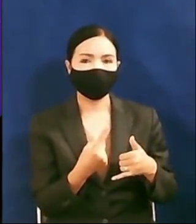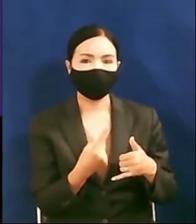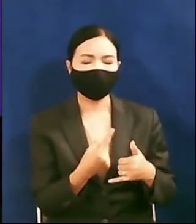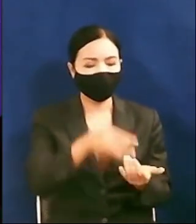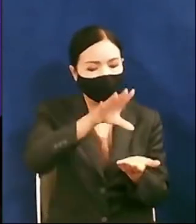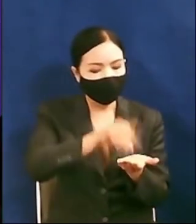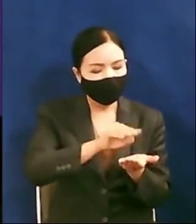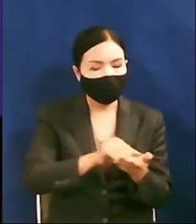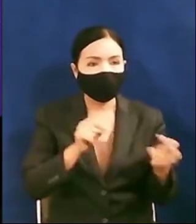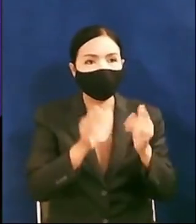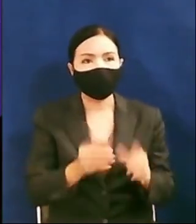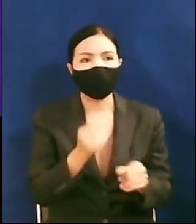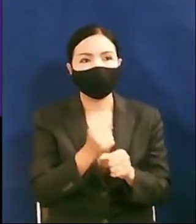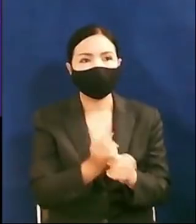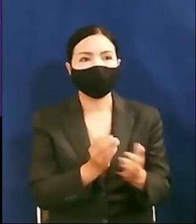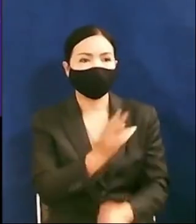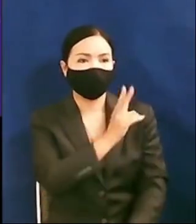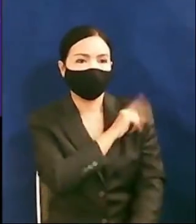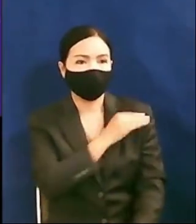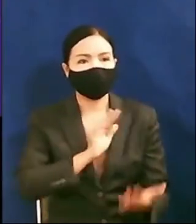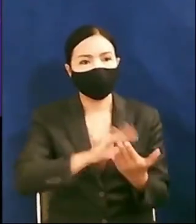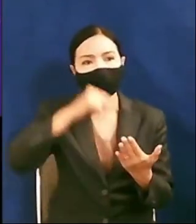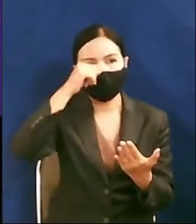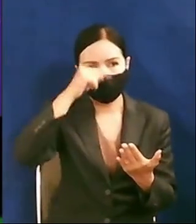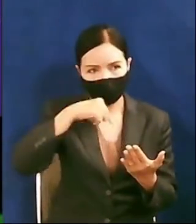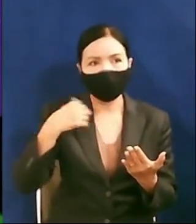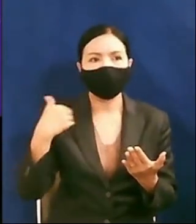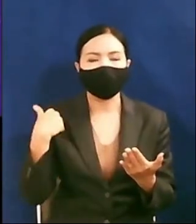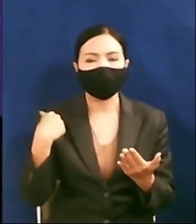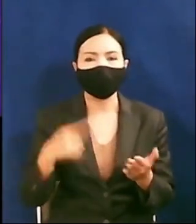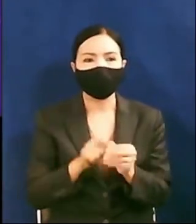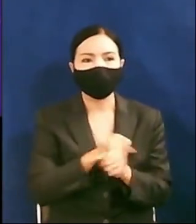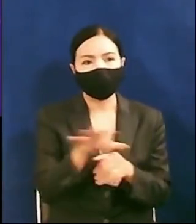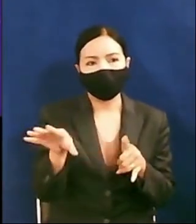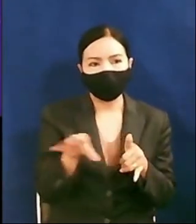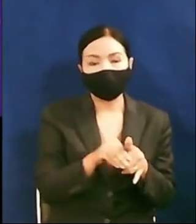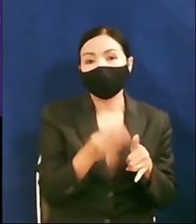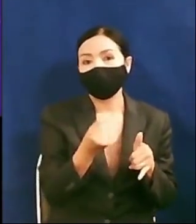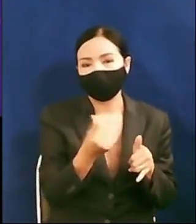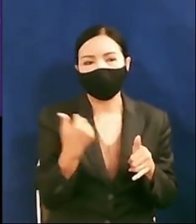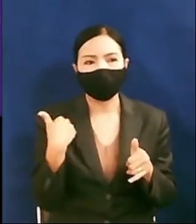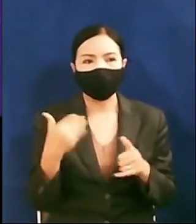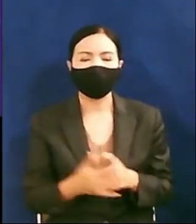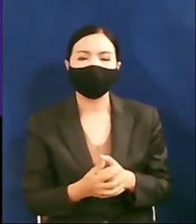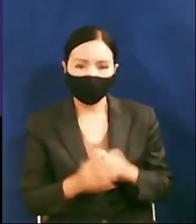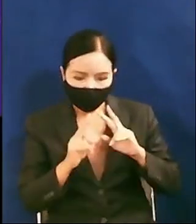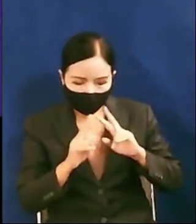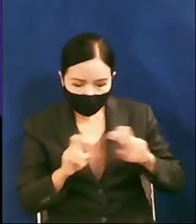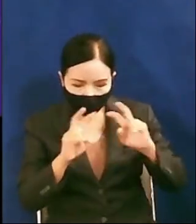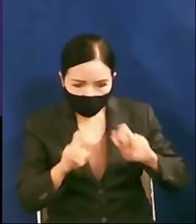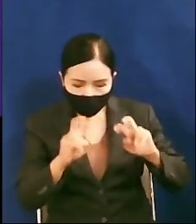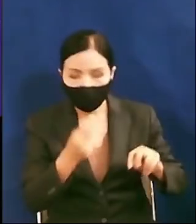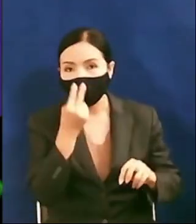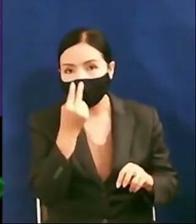ข้อมูลในบุคลากรทางการแพทย์ในประเทศไทยว่ามีการติดเชื้อเท่าไหร่นะครับแล้วก็มีการสืบค้นดูว่